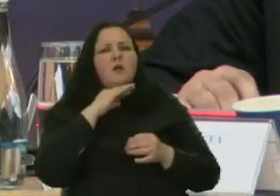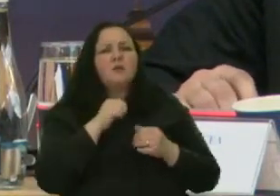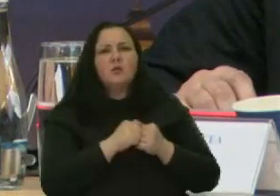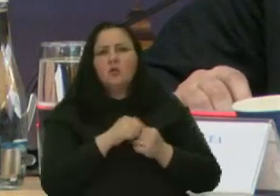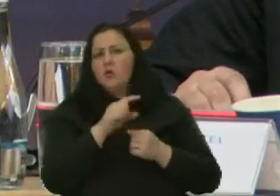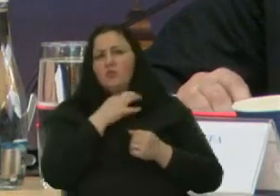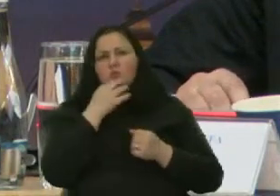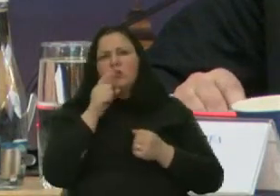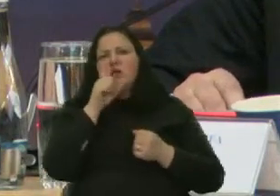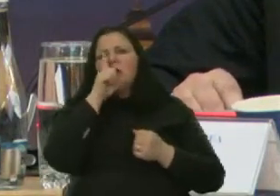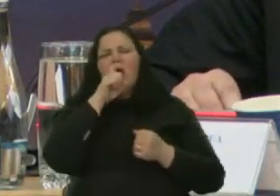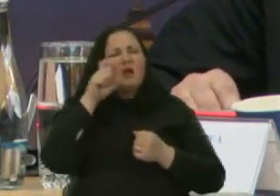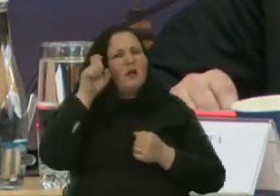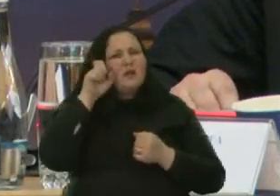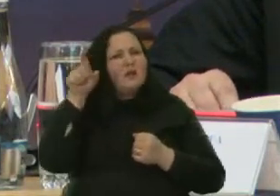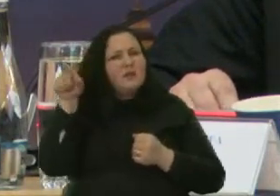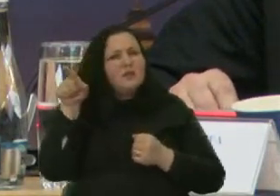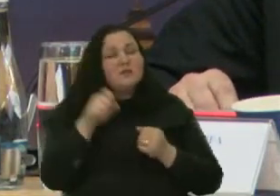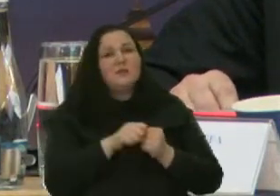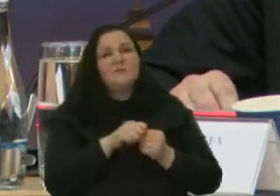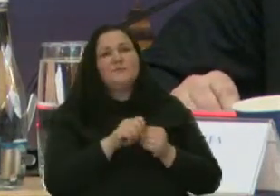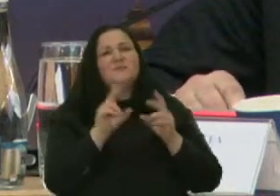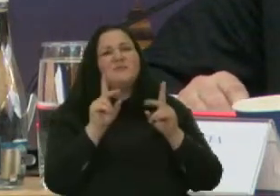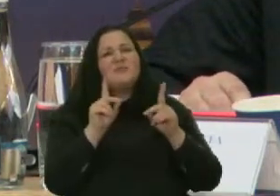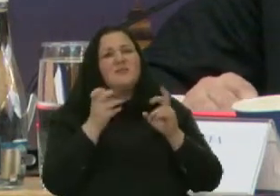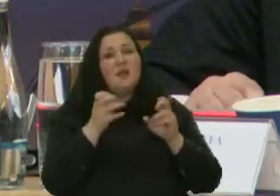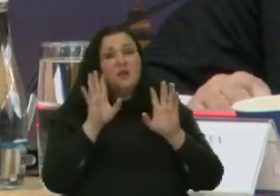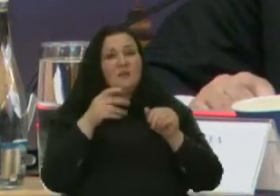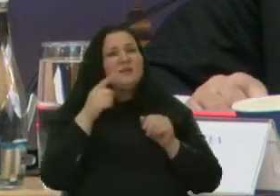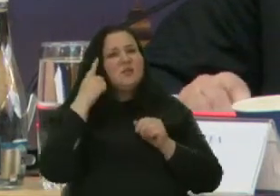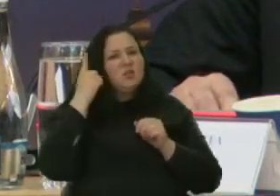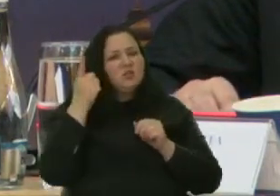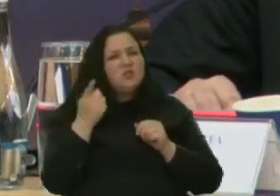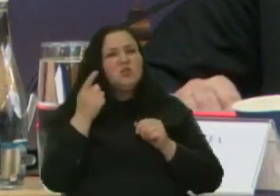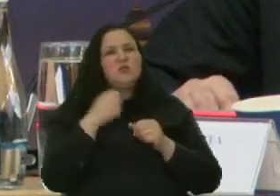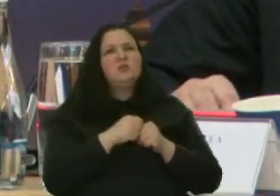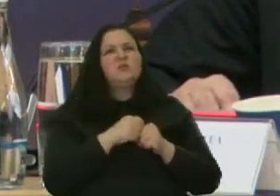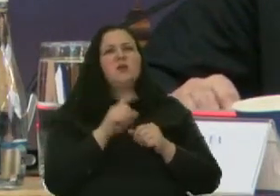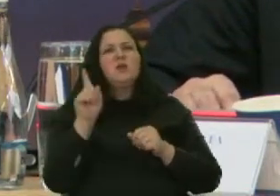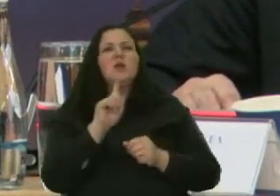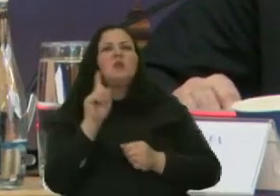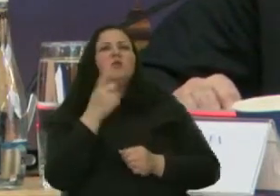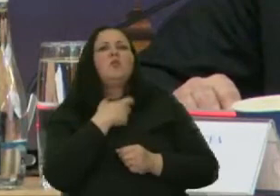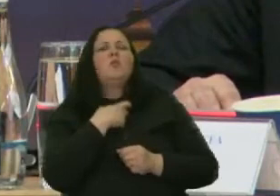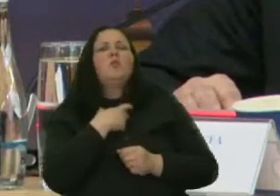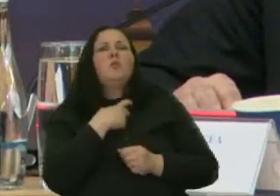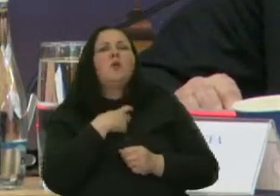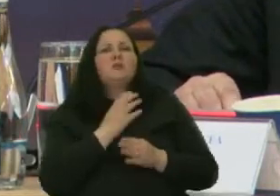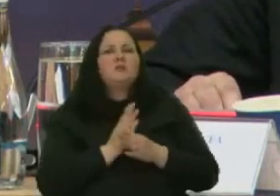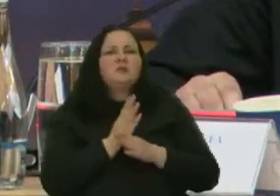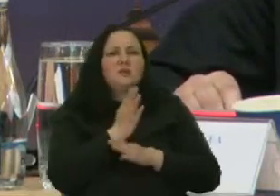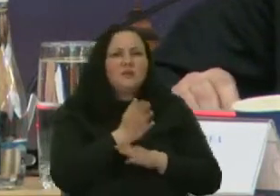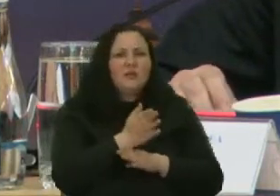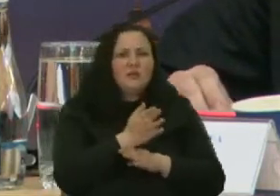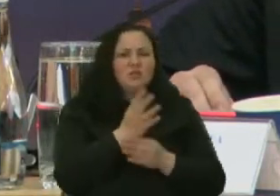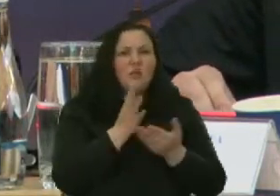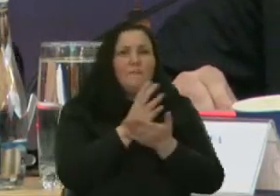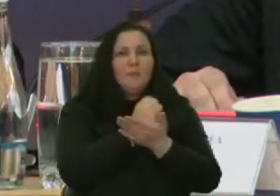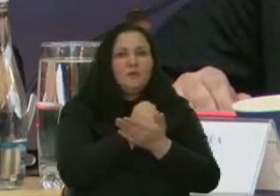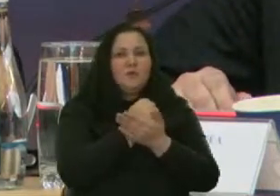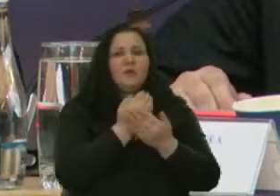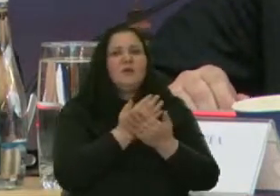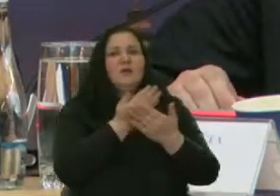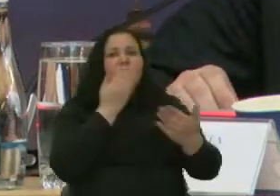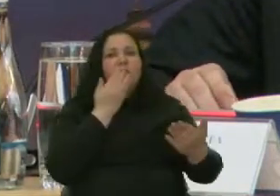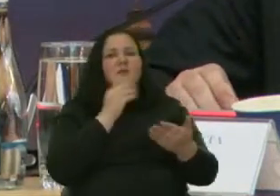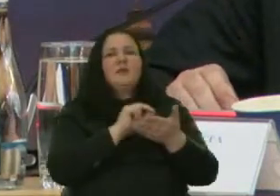dumneavoastră credință doamna consilier local numai că trebuie să știți că nu poți să treci în buget înainte de